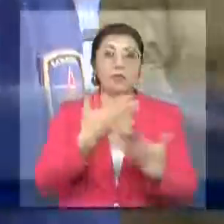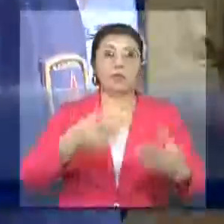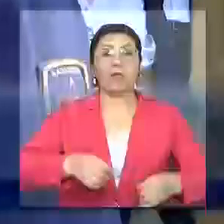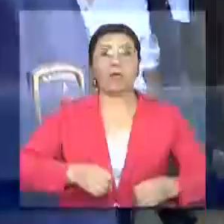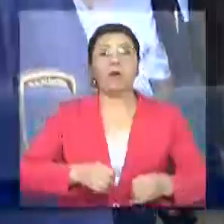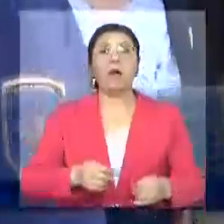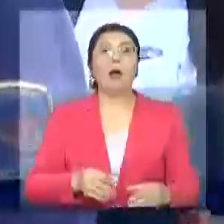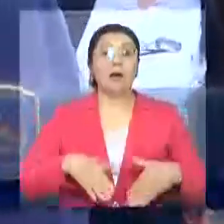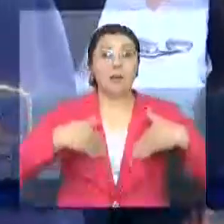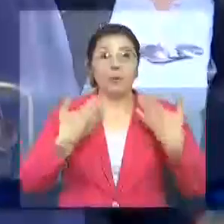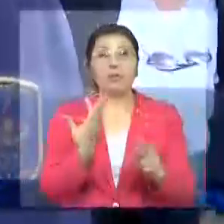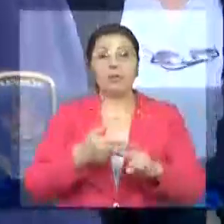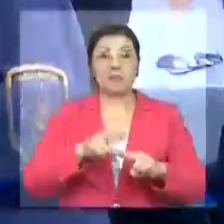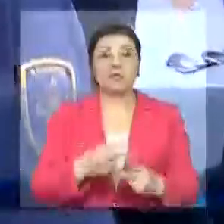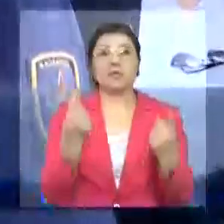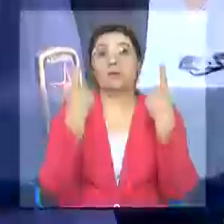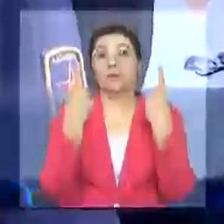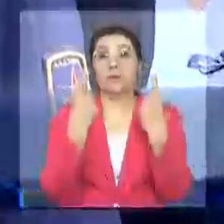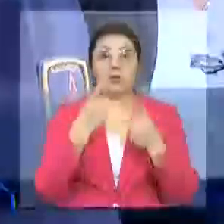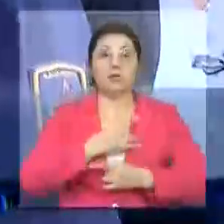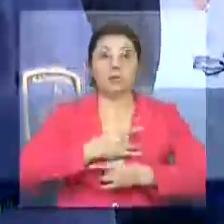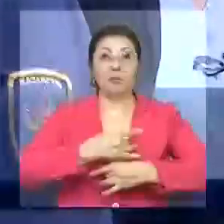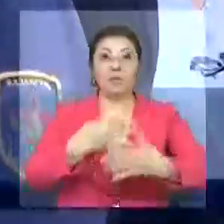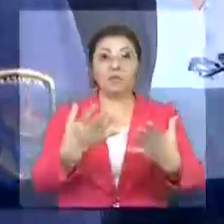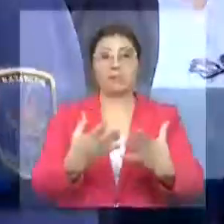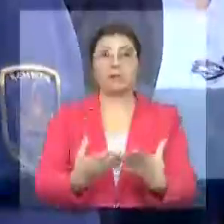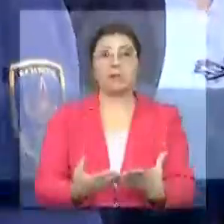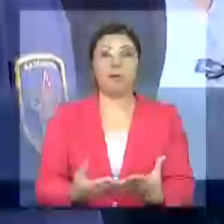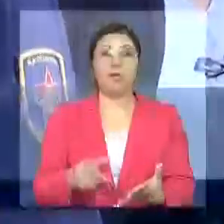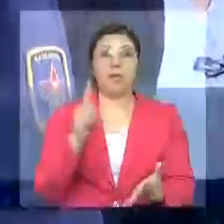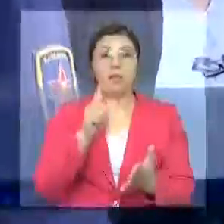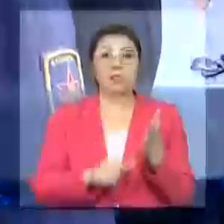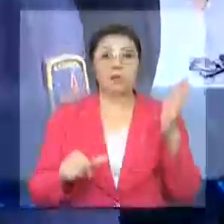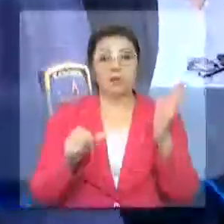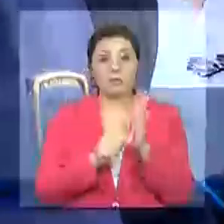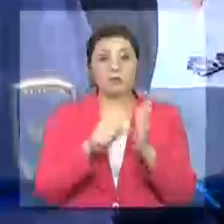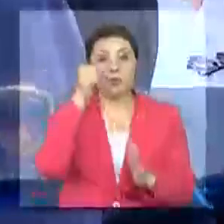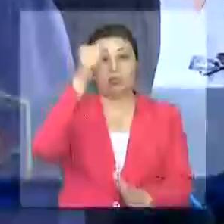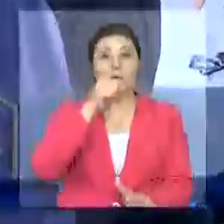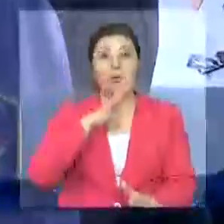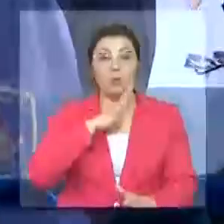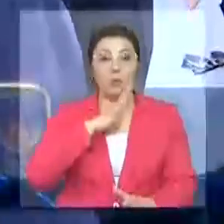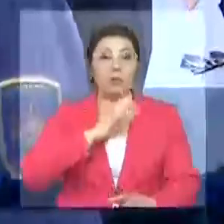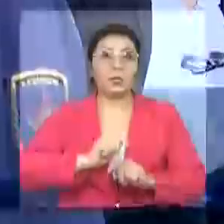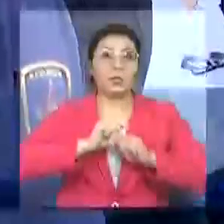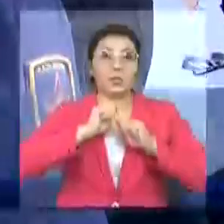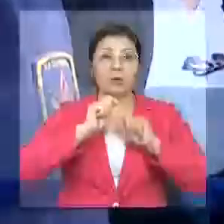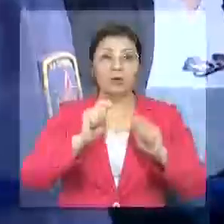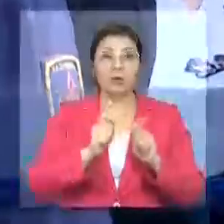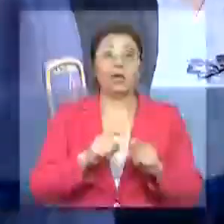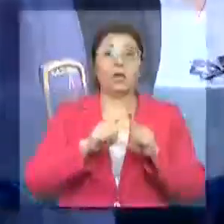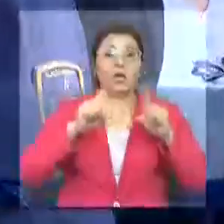поздравить с этим великим праздником шем году была создана школа